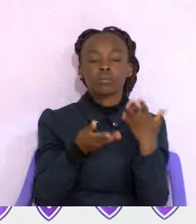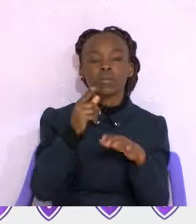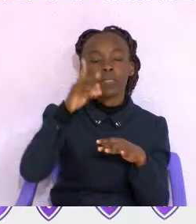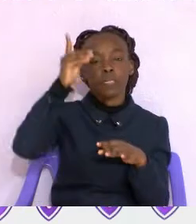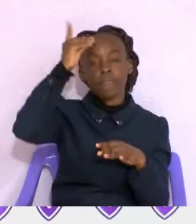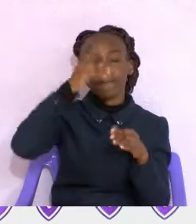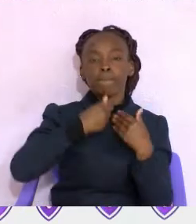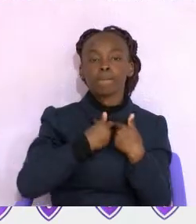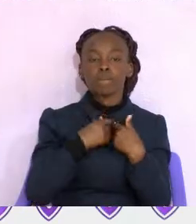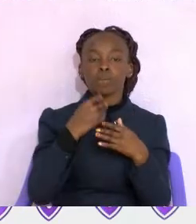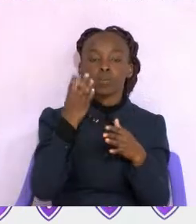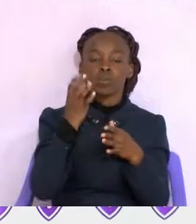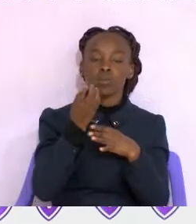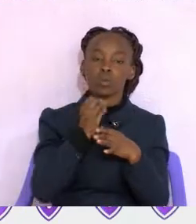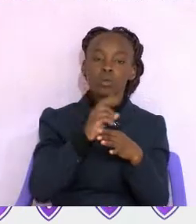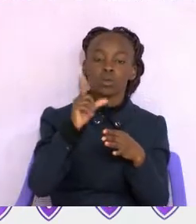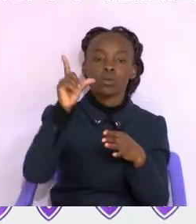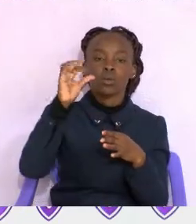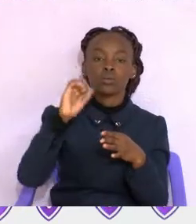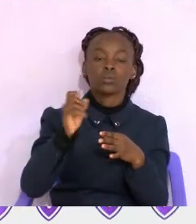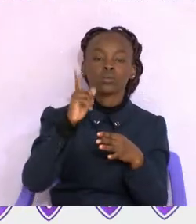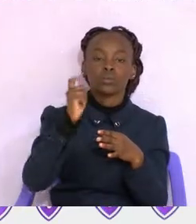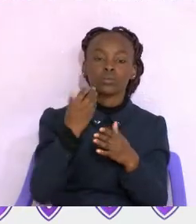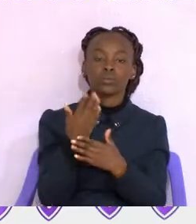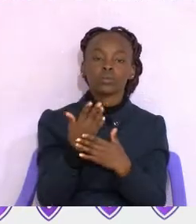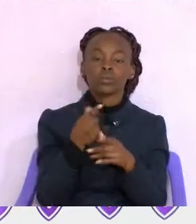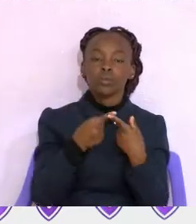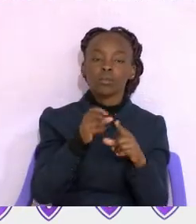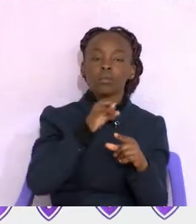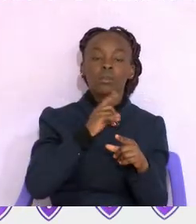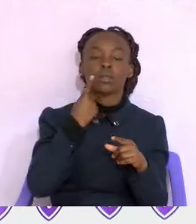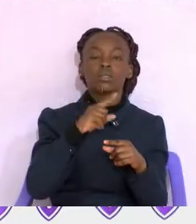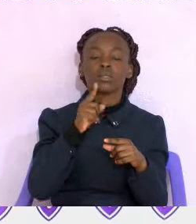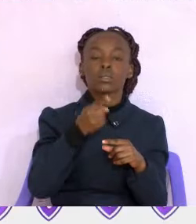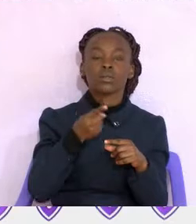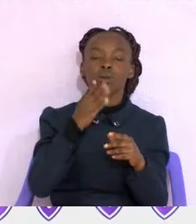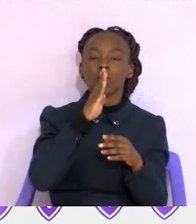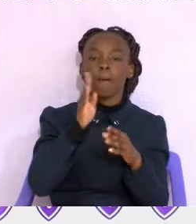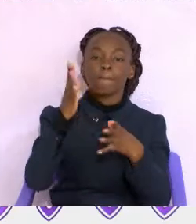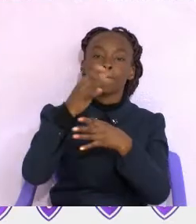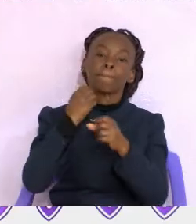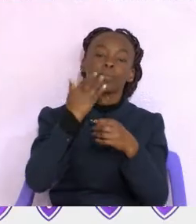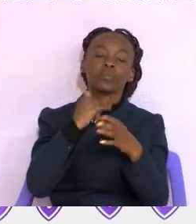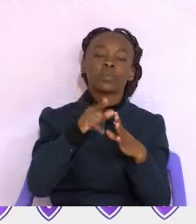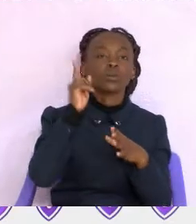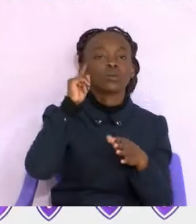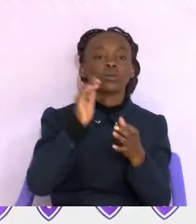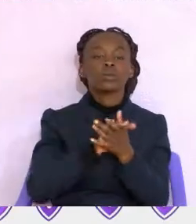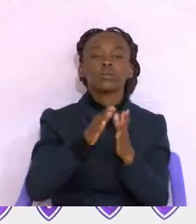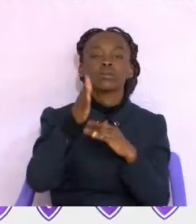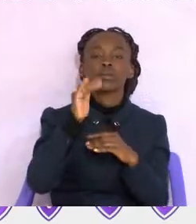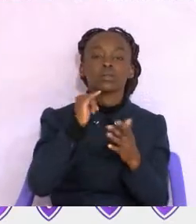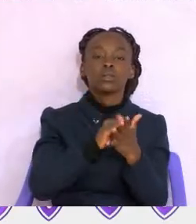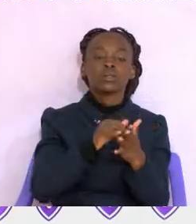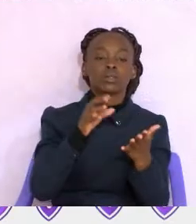vitu, sizungumzi kama uko na madeni. Nasema be courageous because you believe God. Najua kwamba ile dhoruba